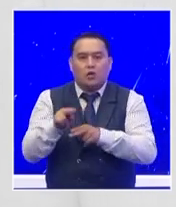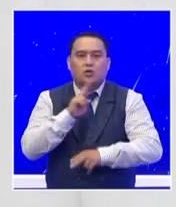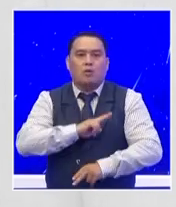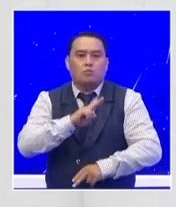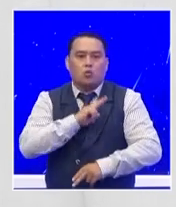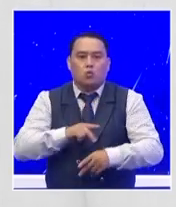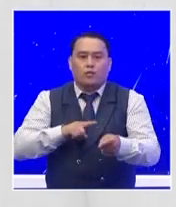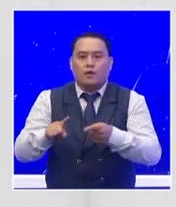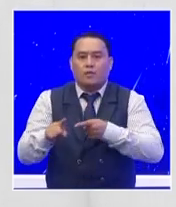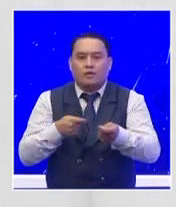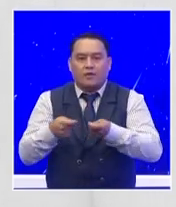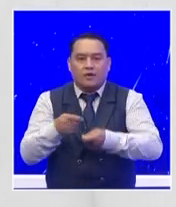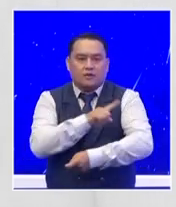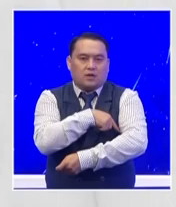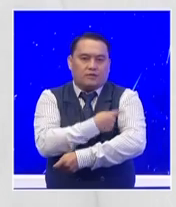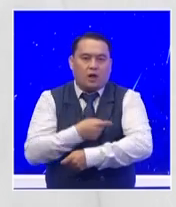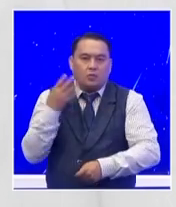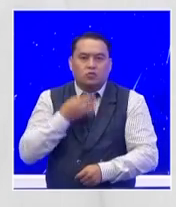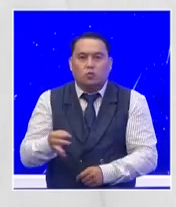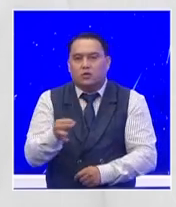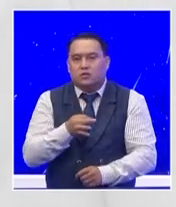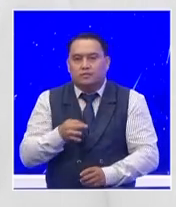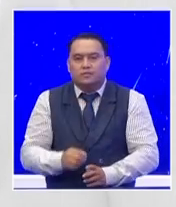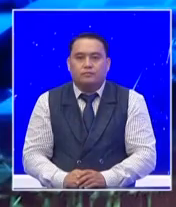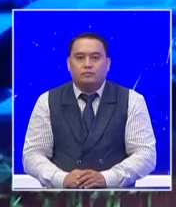работе Управления здравоохранения Алматинской области.